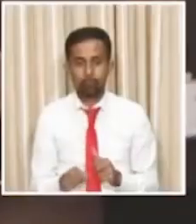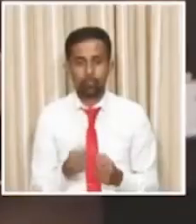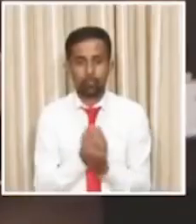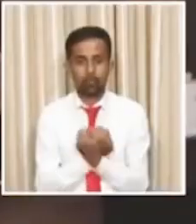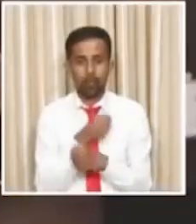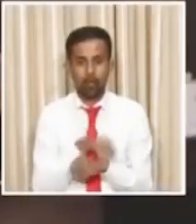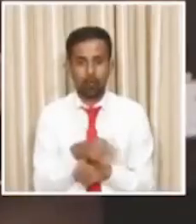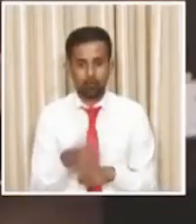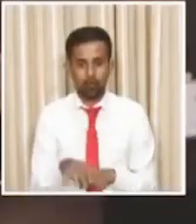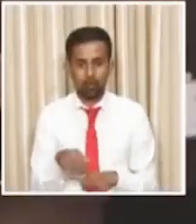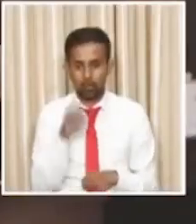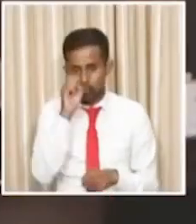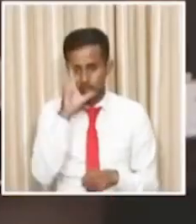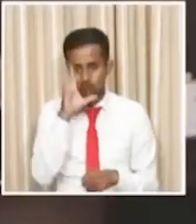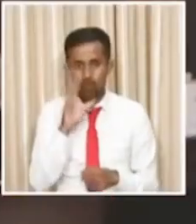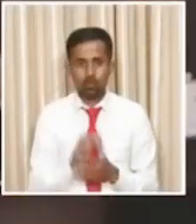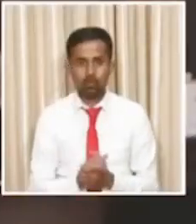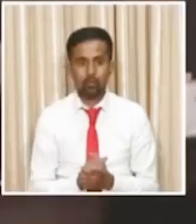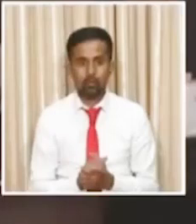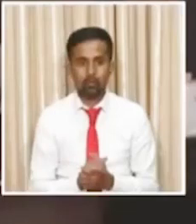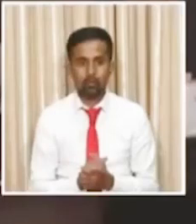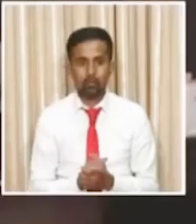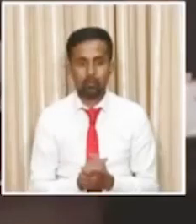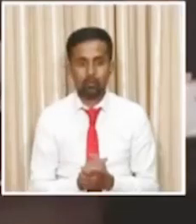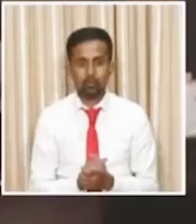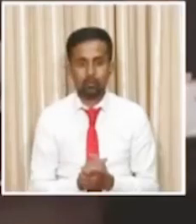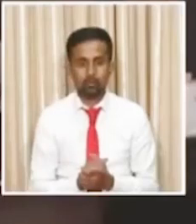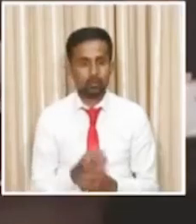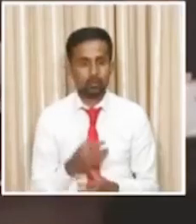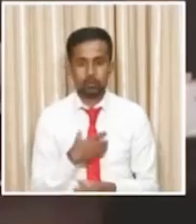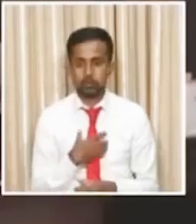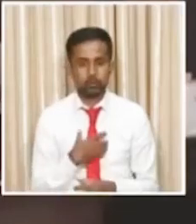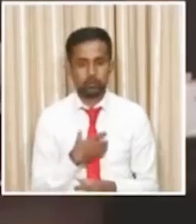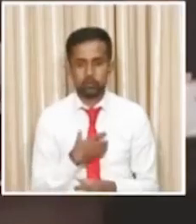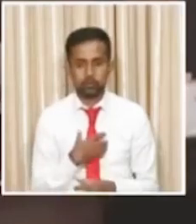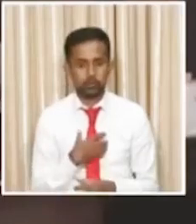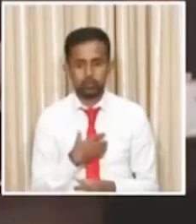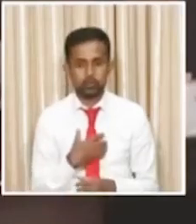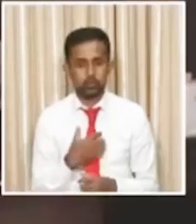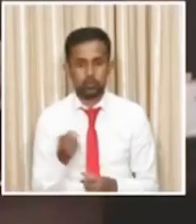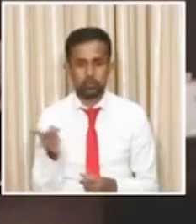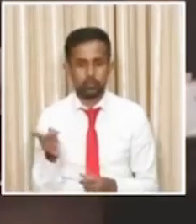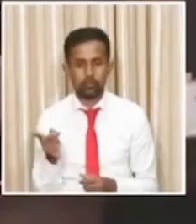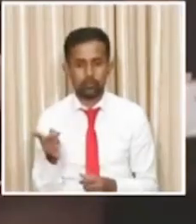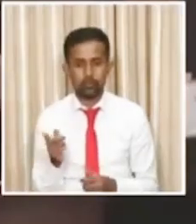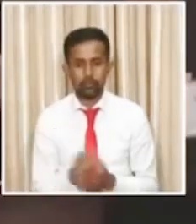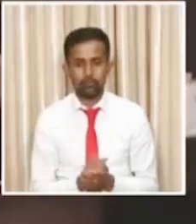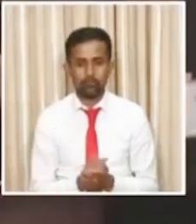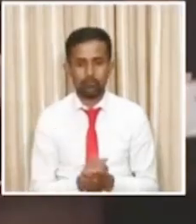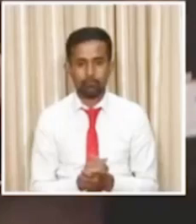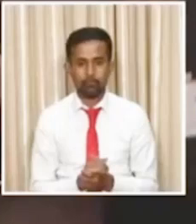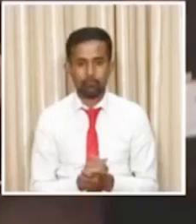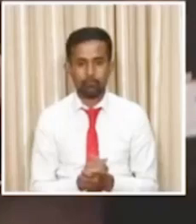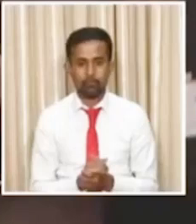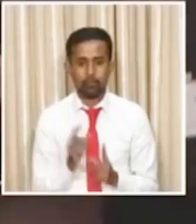இதேவேளை நாடாளுமன்ற உறுப்பினர் கஜேந்திரகுமார் பொன்னம்பலத்துக்கு நடந்த விடயம் நாளை அனைத்து உறுப்பினர்களுக்கும் ஏற்படலாம் என தமிழ் தேசிய கூட்டமைப்பின்